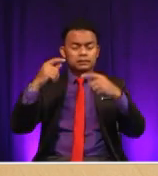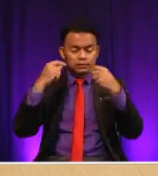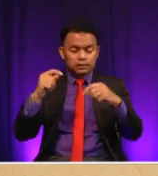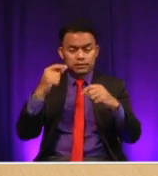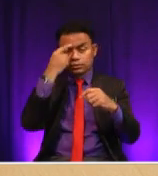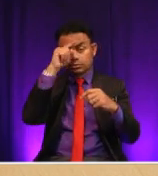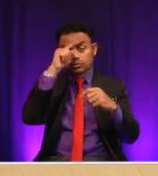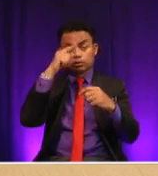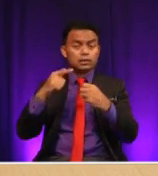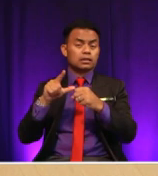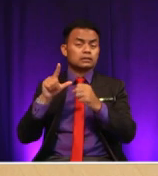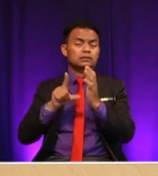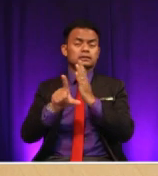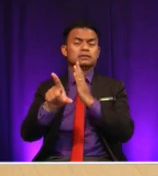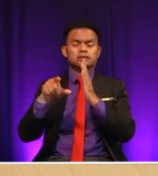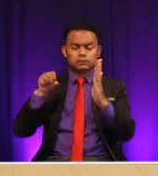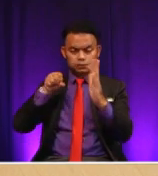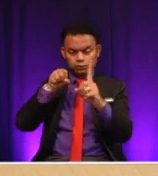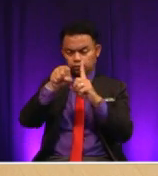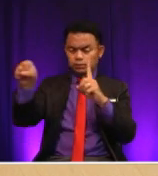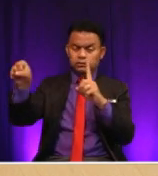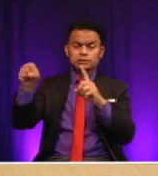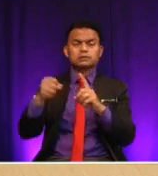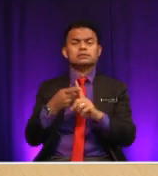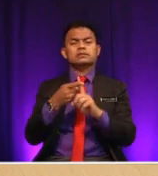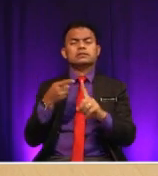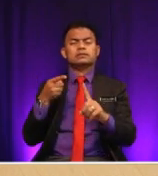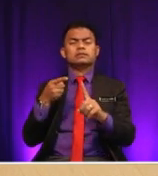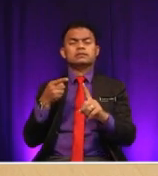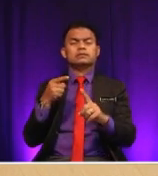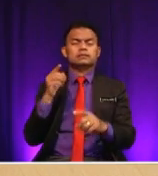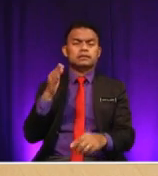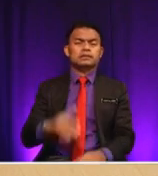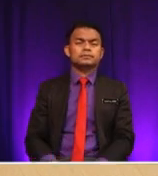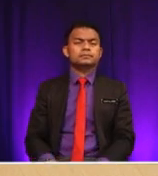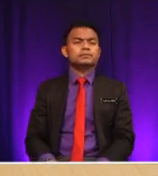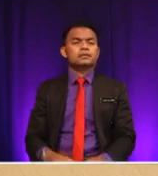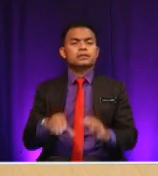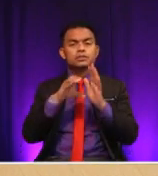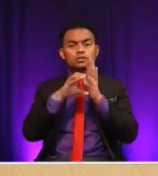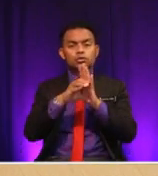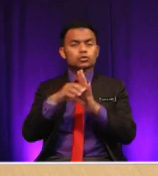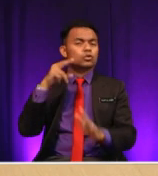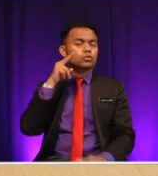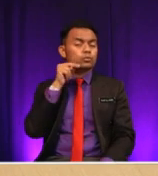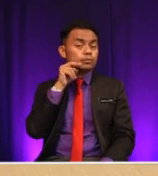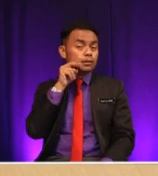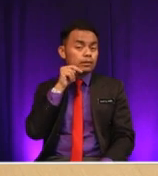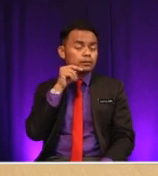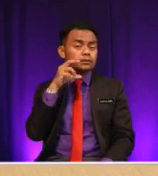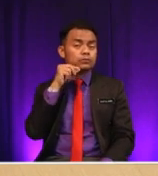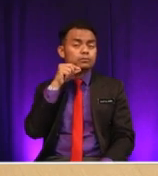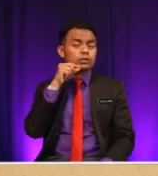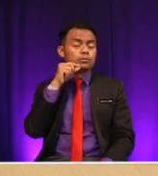segala perbuatan yang keji atau dia perbuatan yang keji contohnya kita mengumpat Oke contohnya kita mengambil harta orang